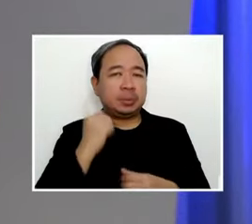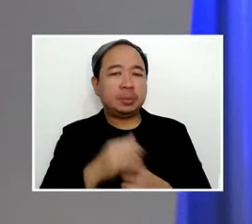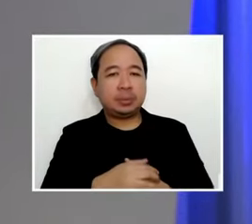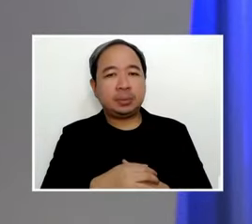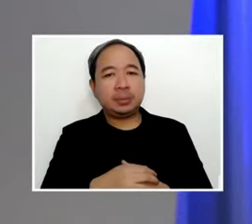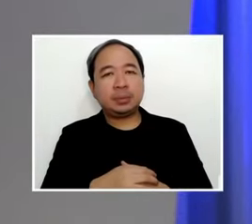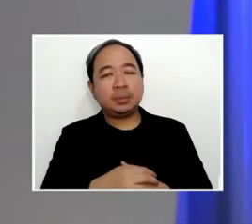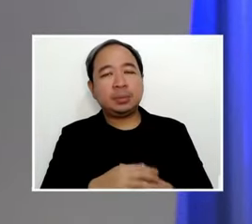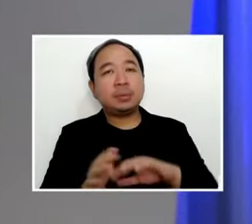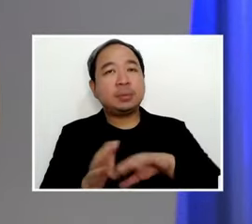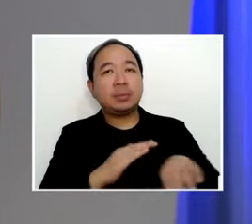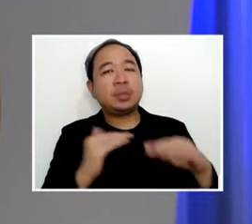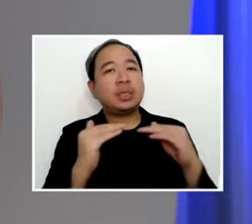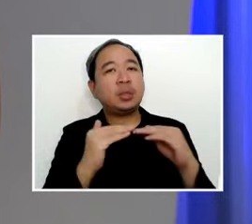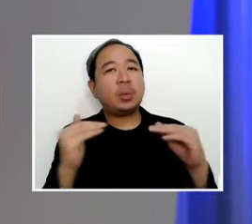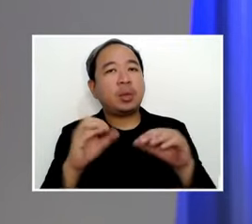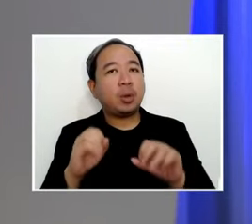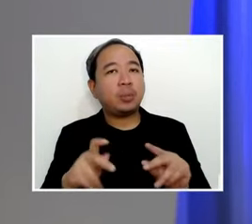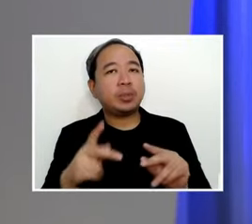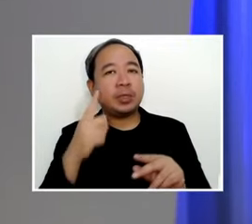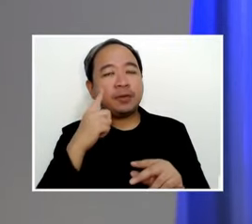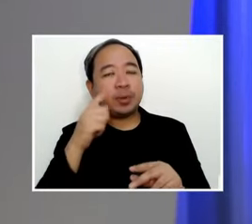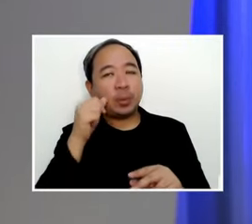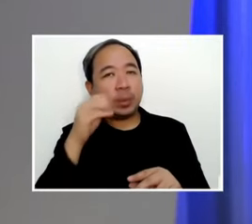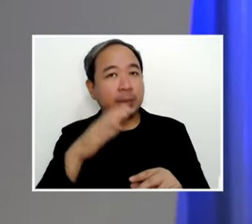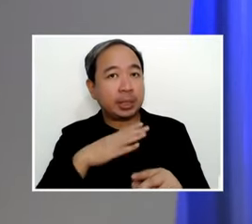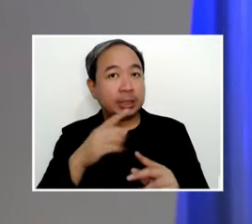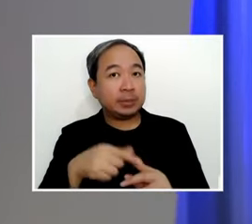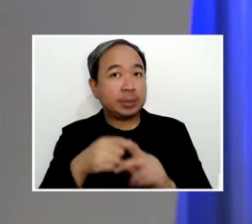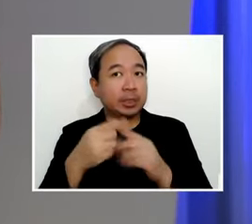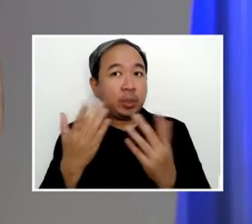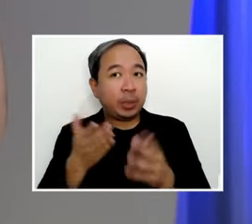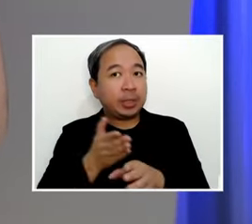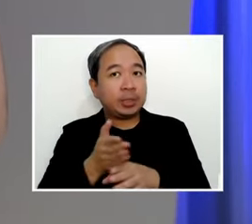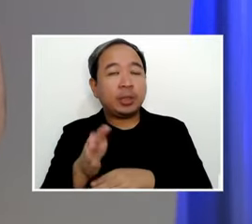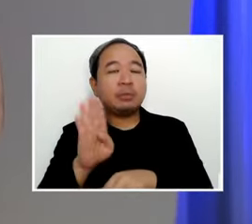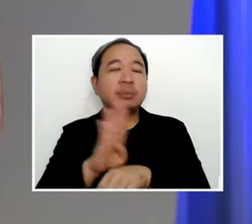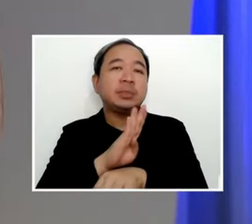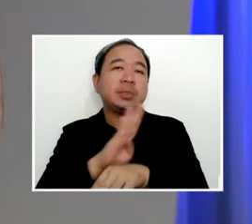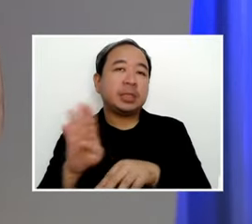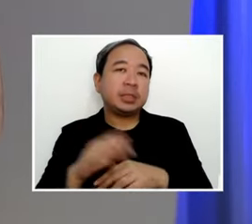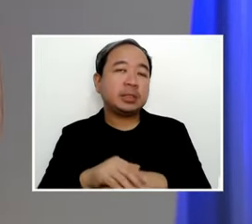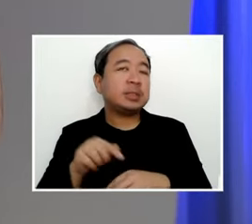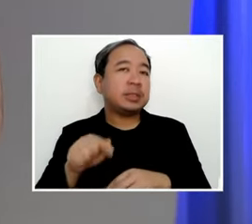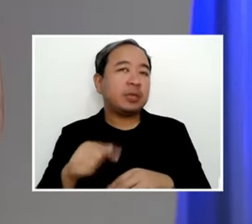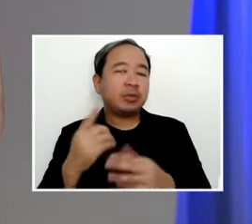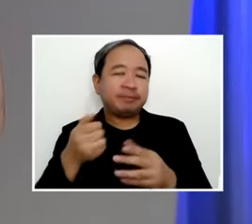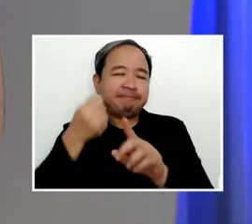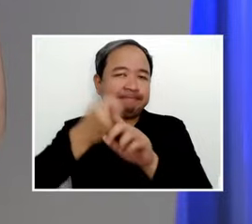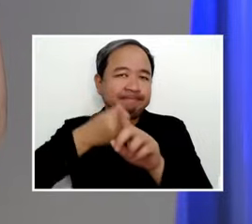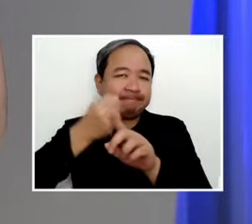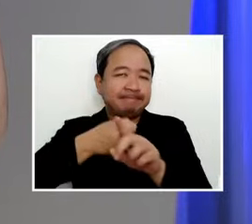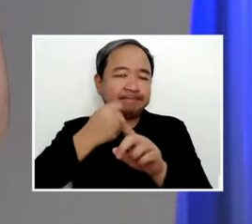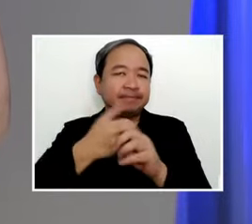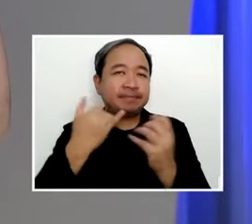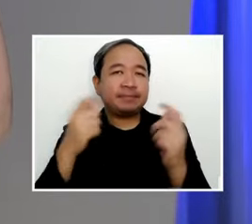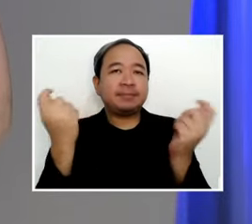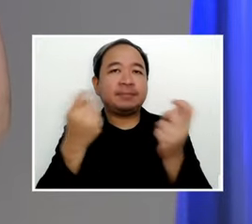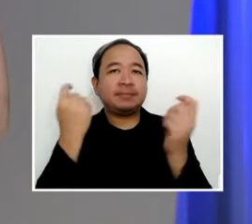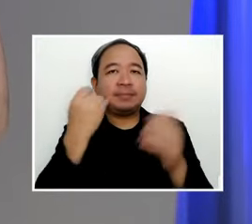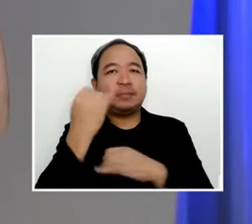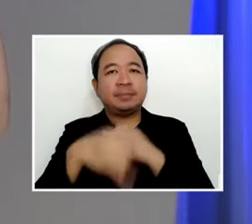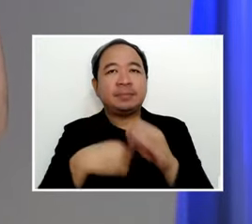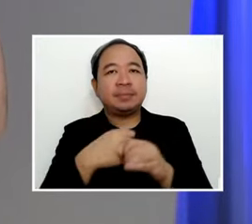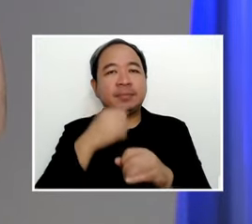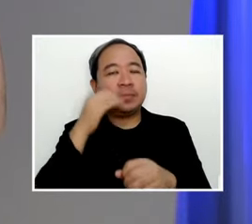Pantay na oportunidad para sa mga babae, lalo na sa larangan ng negosyo. Yan ang isinusulong sa pagdiriwang ng International